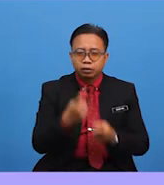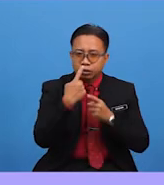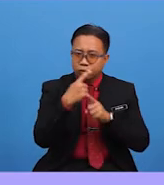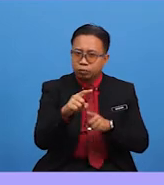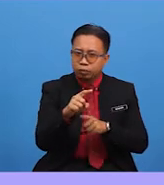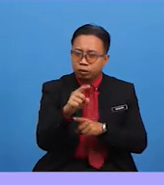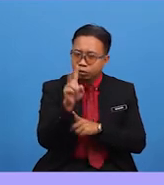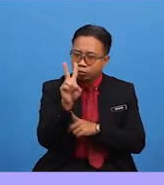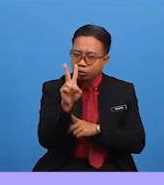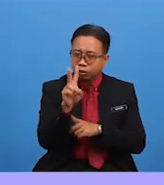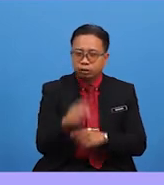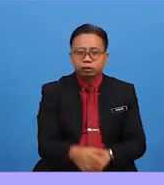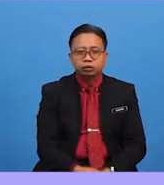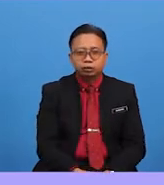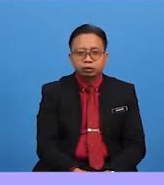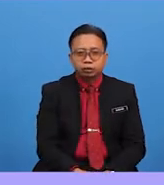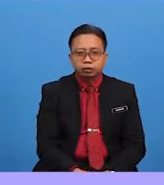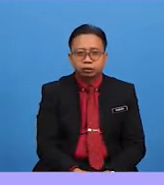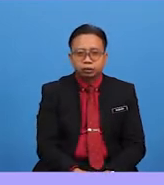Jawapan perkataan yang kedua.